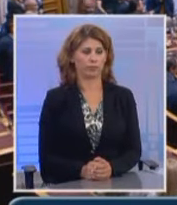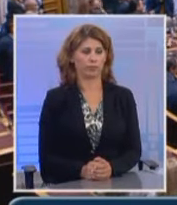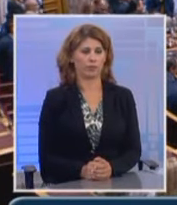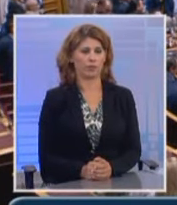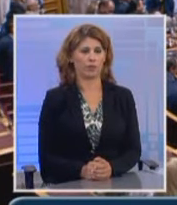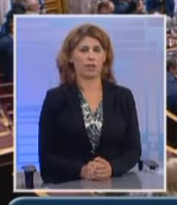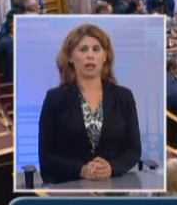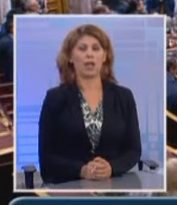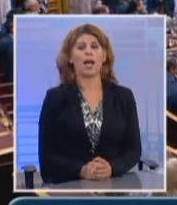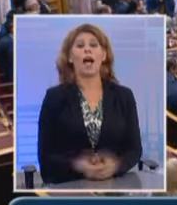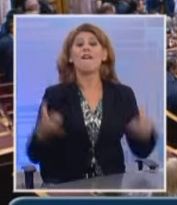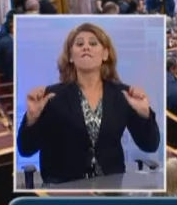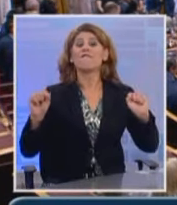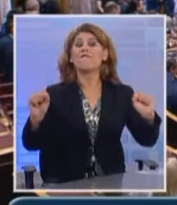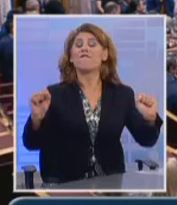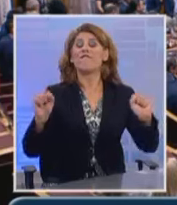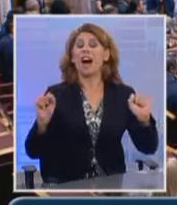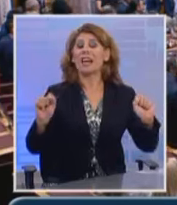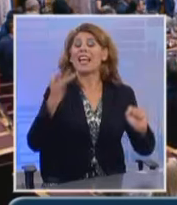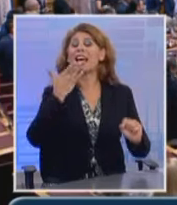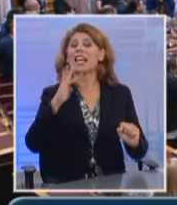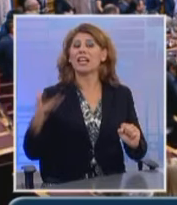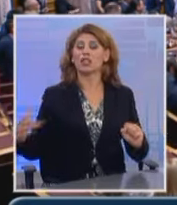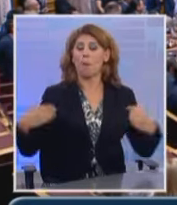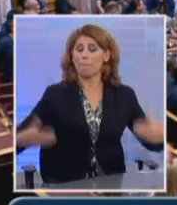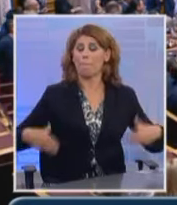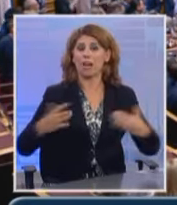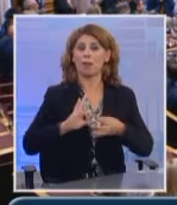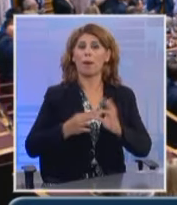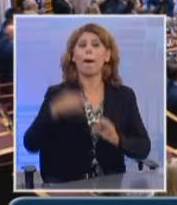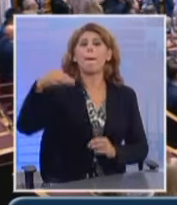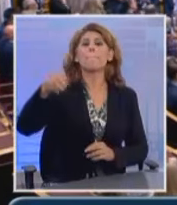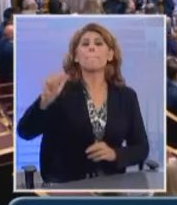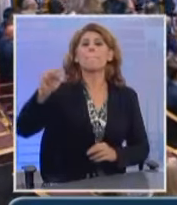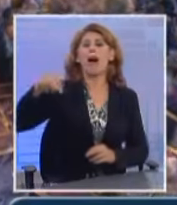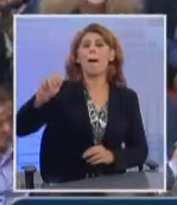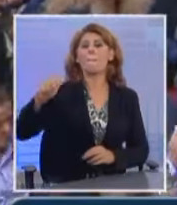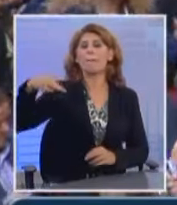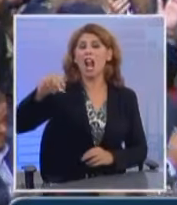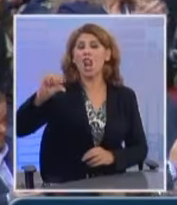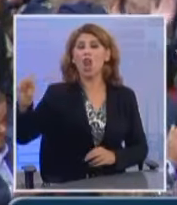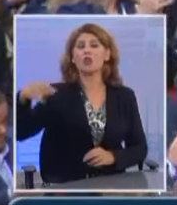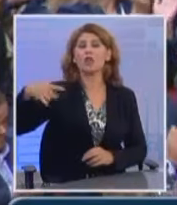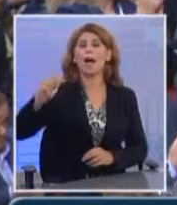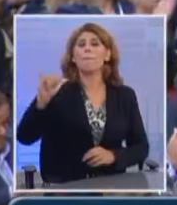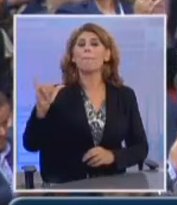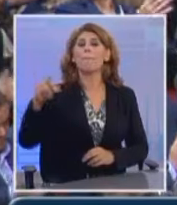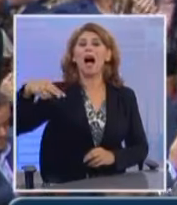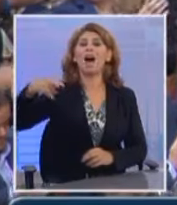Για την άρση βαρών, χρυσός παρολυμπιονίκης ο Μάμαλος Παύλος.